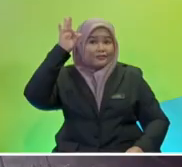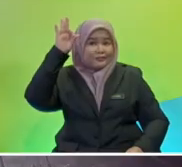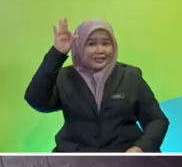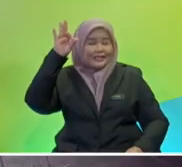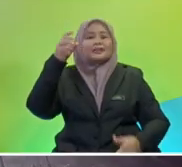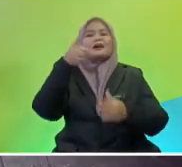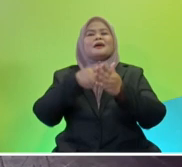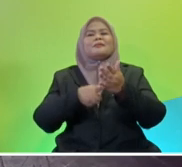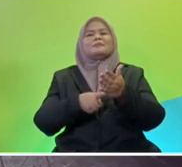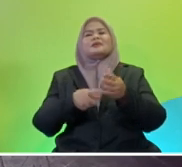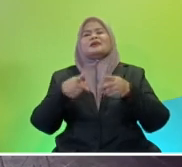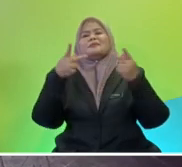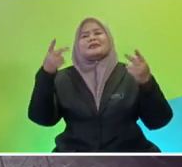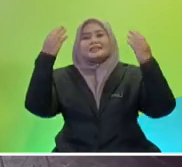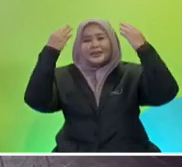Alhamdulillah